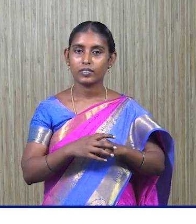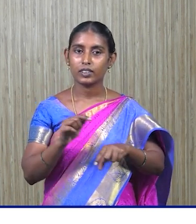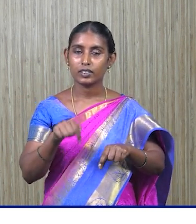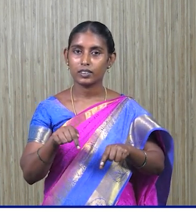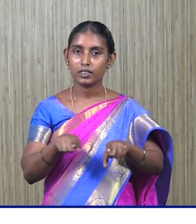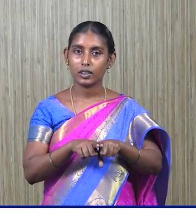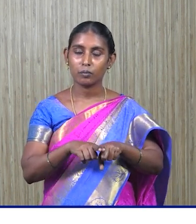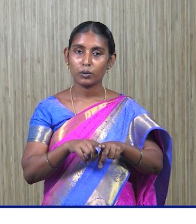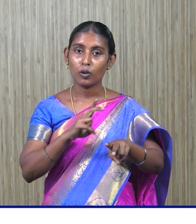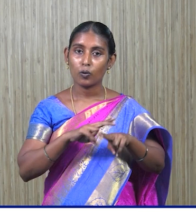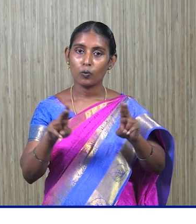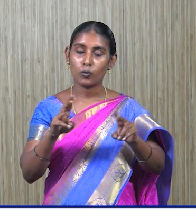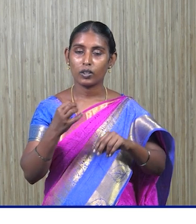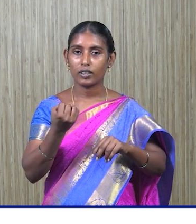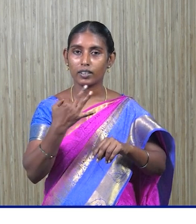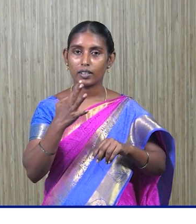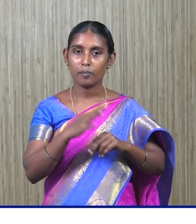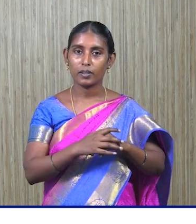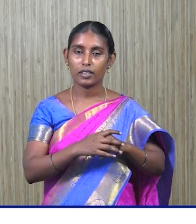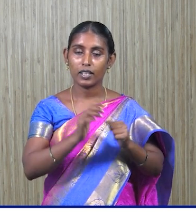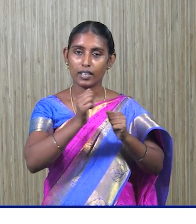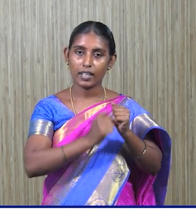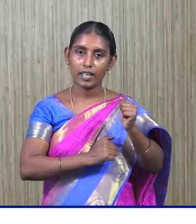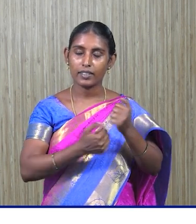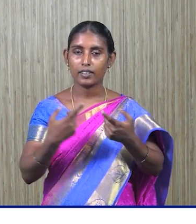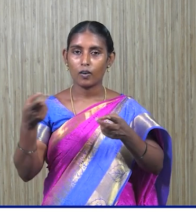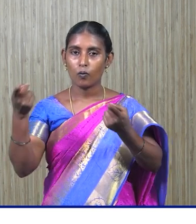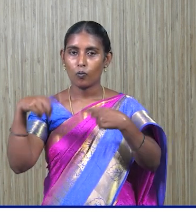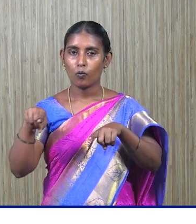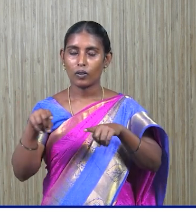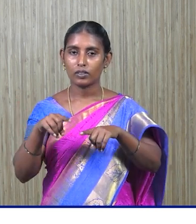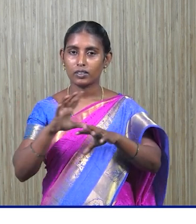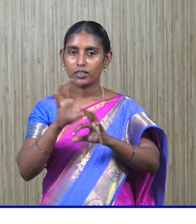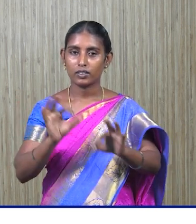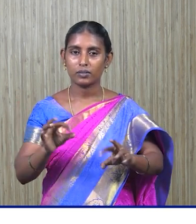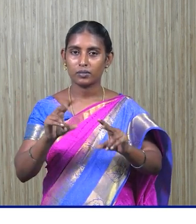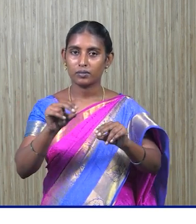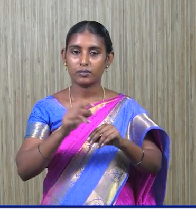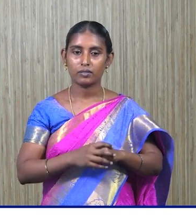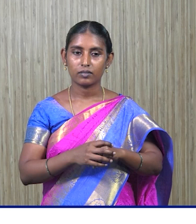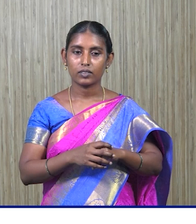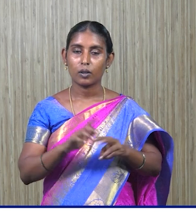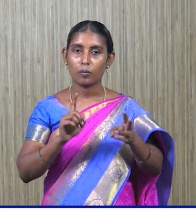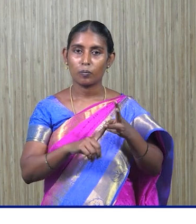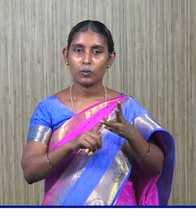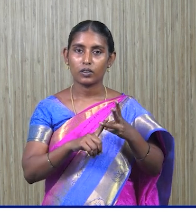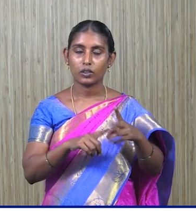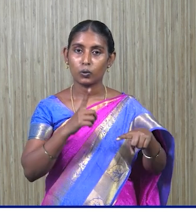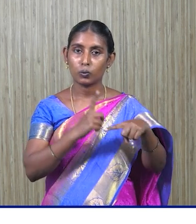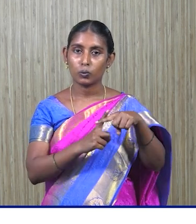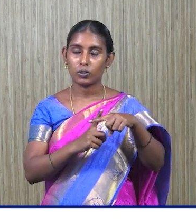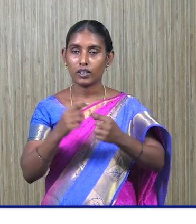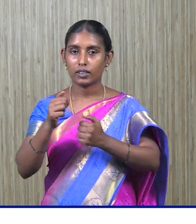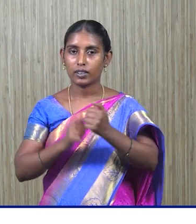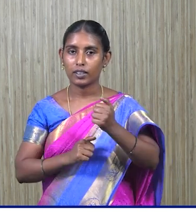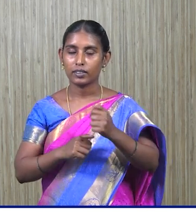எண்களின் கழித்தல் மற்றும் வகுத்தலானது சேர்ப்பு பண்பை நிறைவு செய்யாது. அடுத்து 3வது பண்புன்னு பார்த்தோம்னா கூட்டல் மற்றும் கழித்தல்